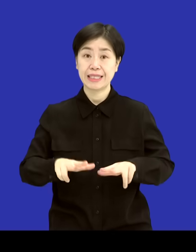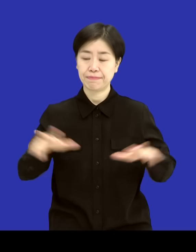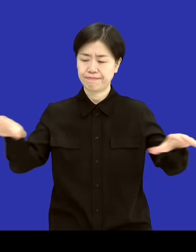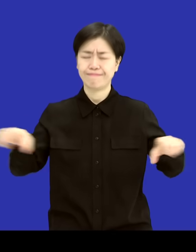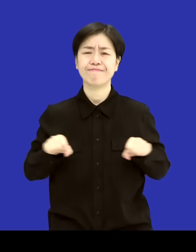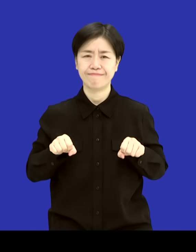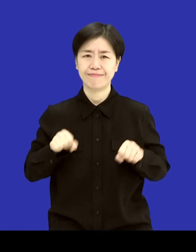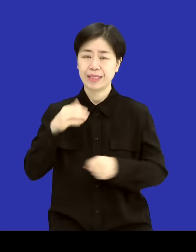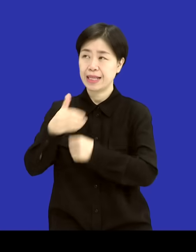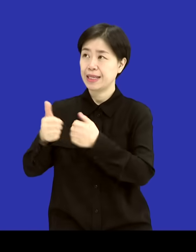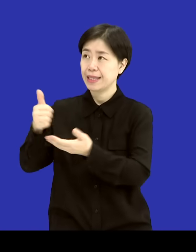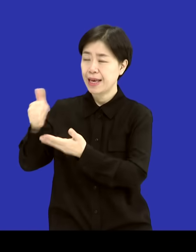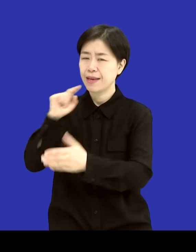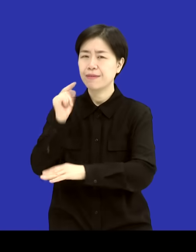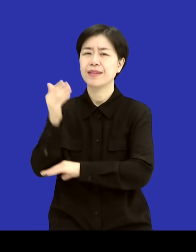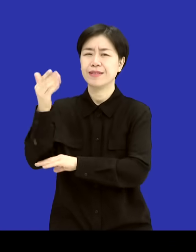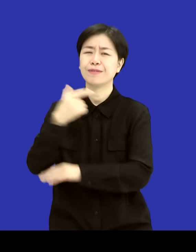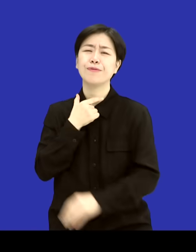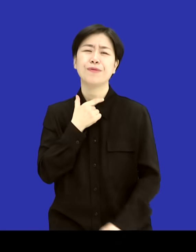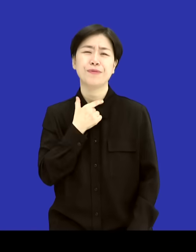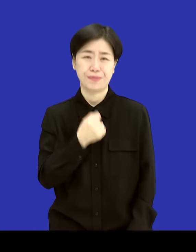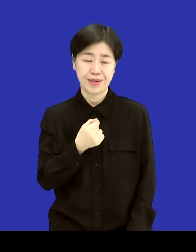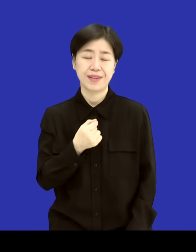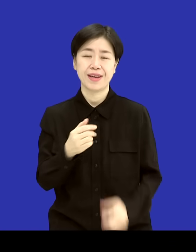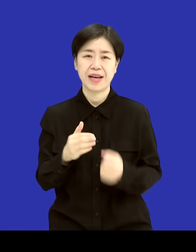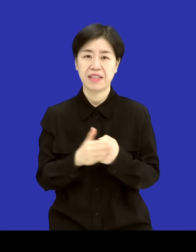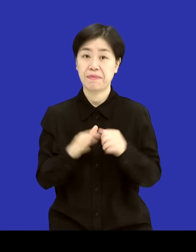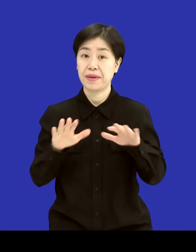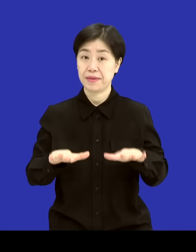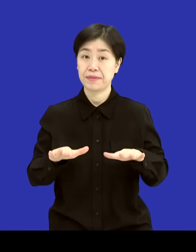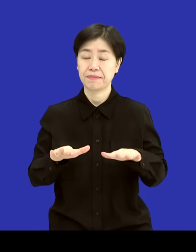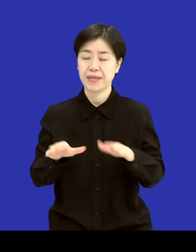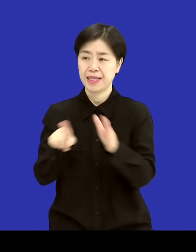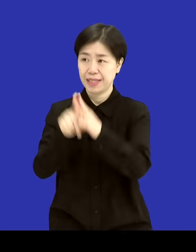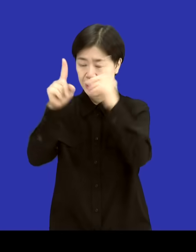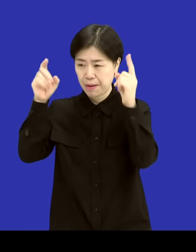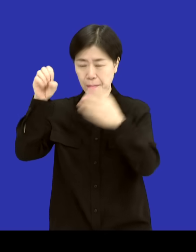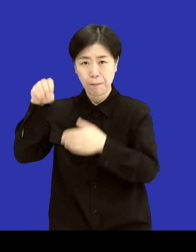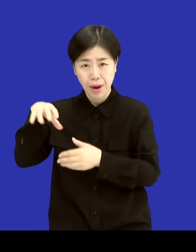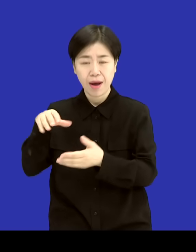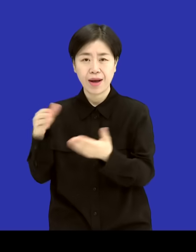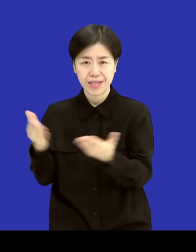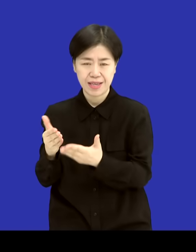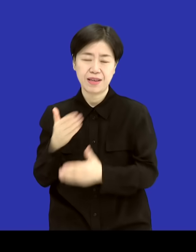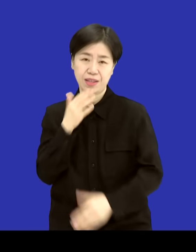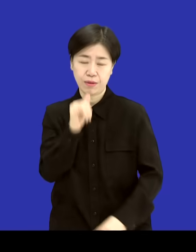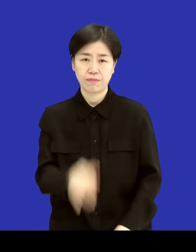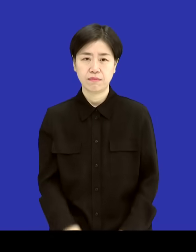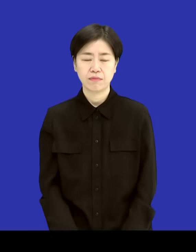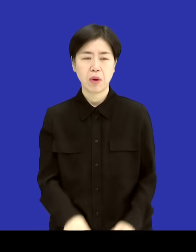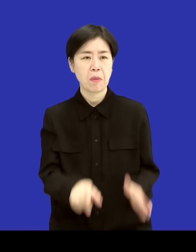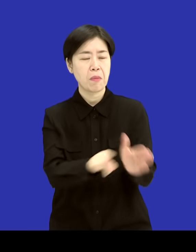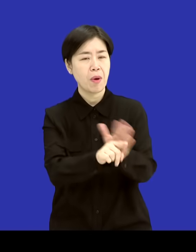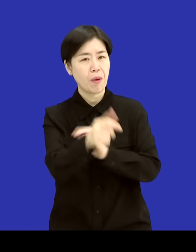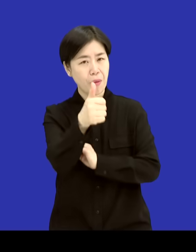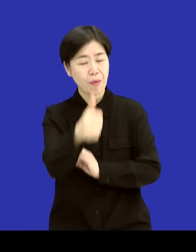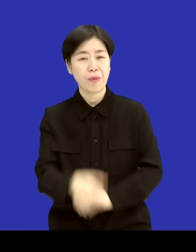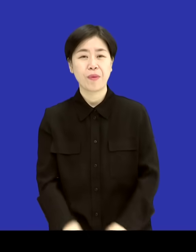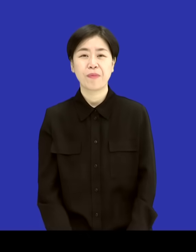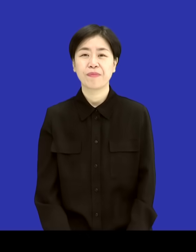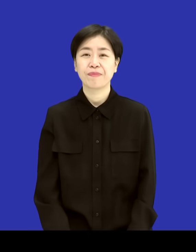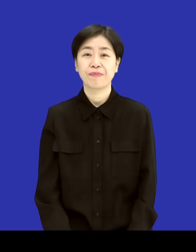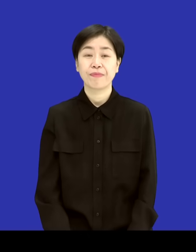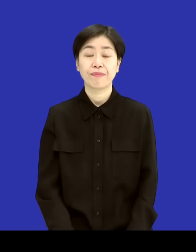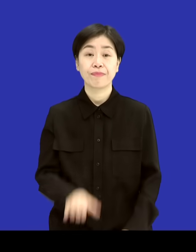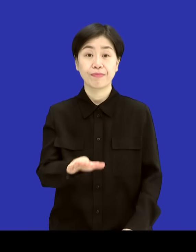길이 아닐까 예. 싶어서 하게 되었습니다. 대단하죠. 대단합니다. 예, 그게 이제 신앙인 거예요. 근데 뭐